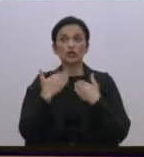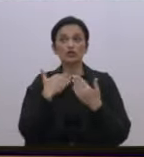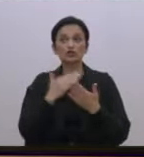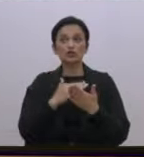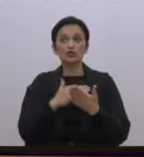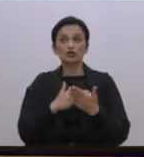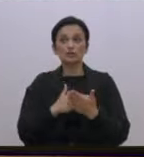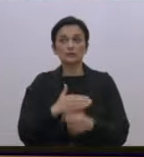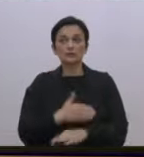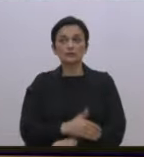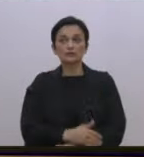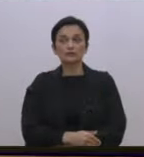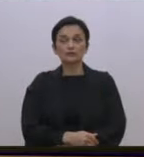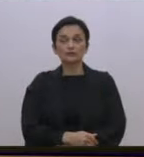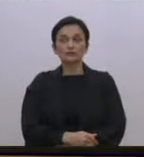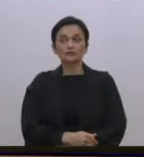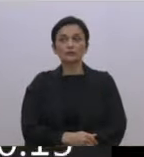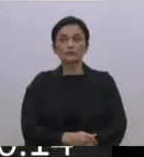რეჟიმი.